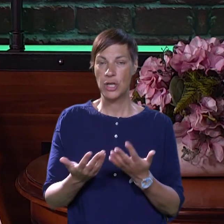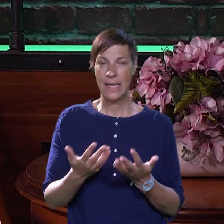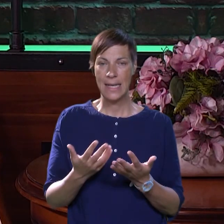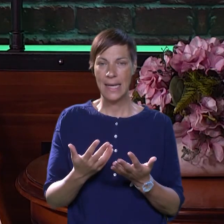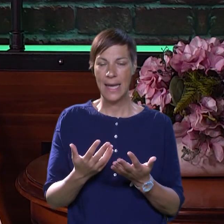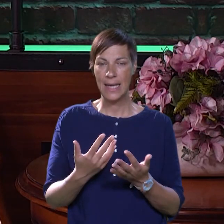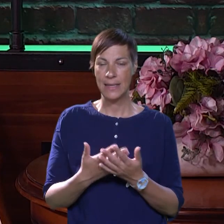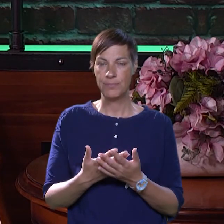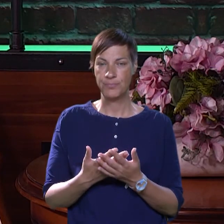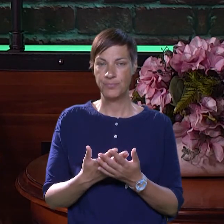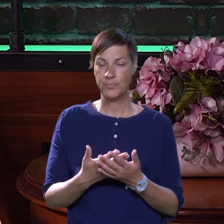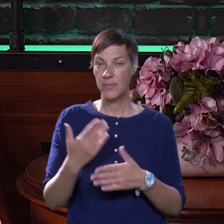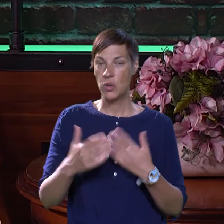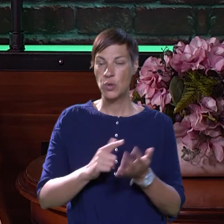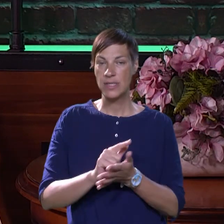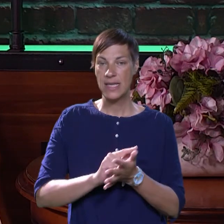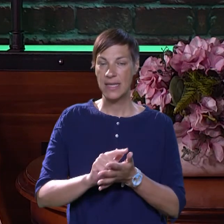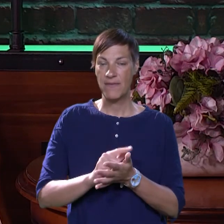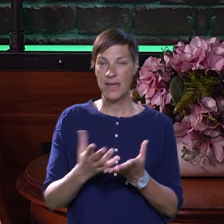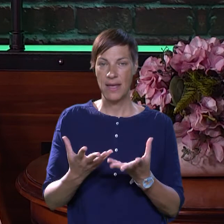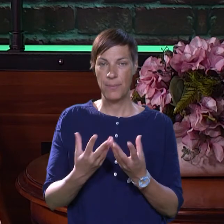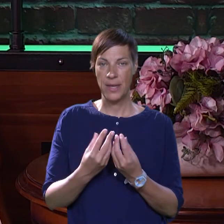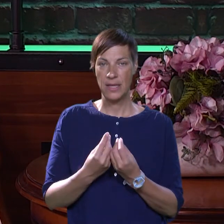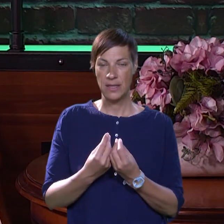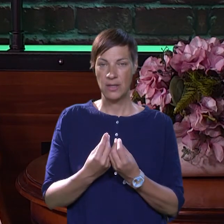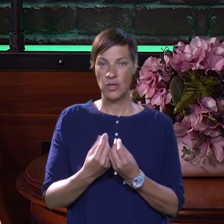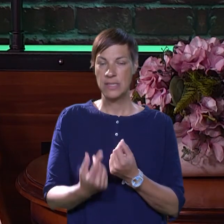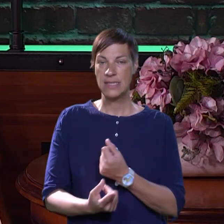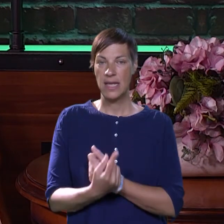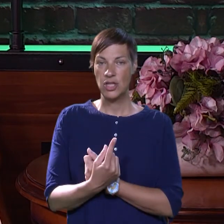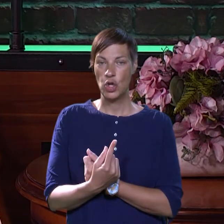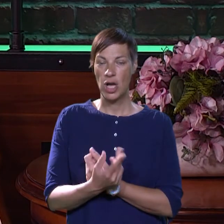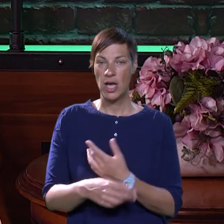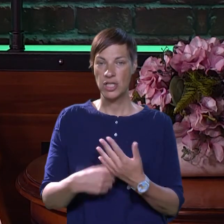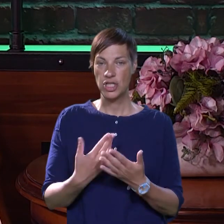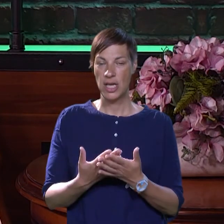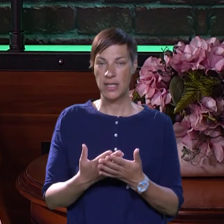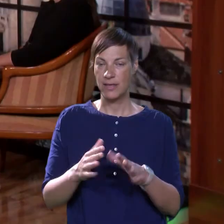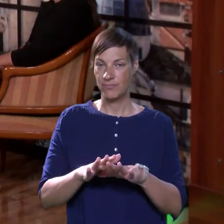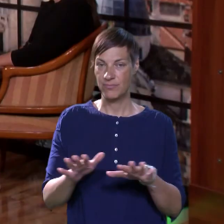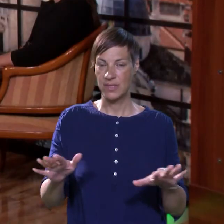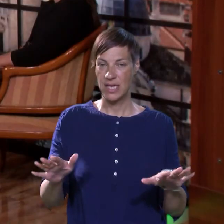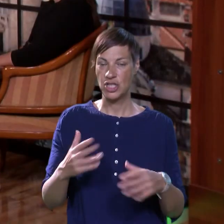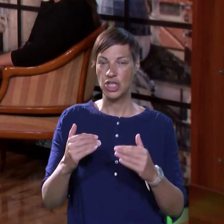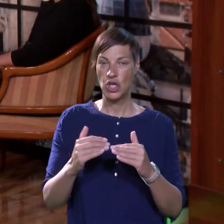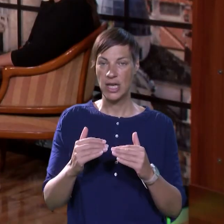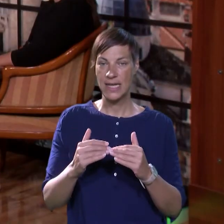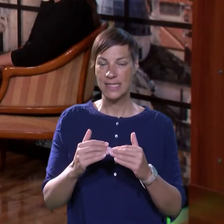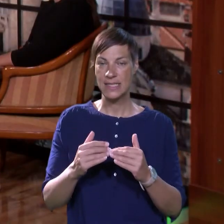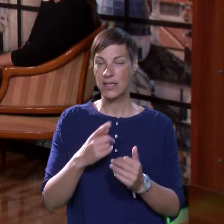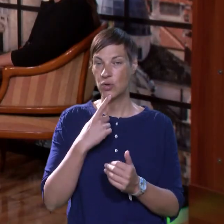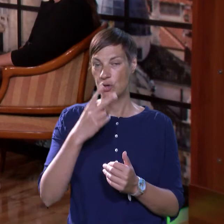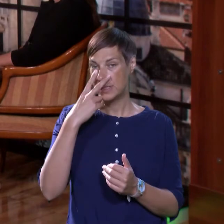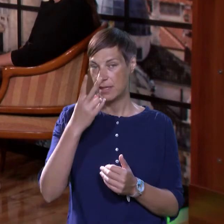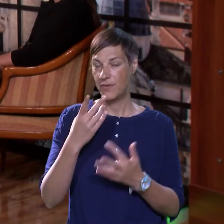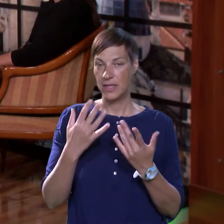nekih u zadnje vrijeme dosta događanja na široj razini